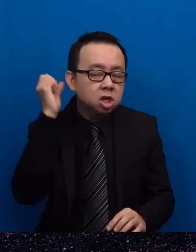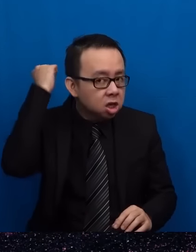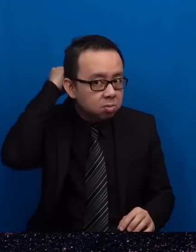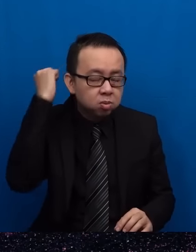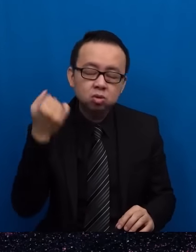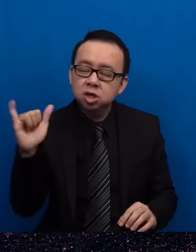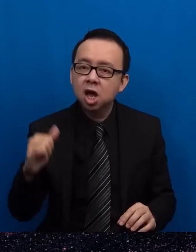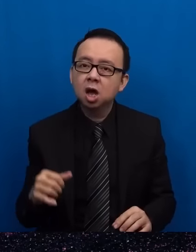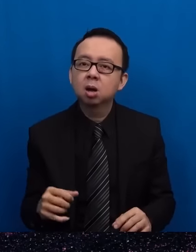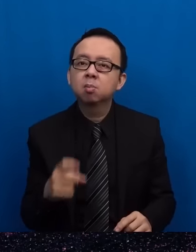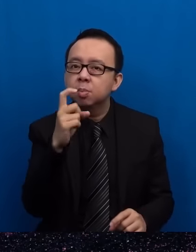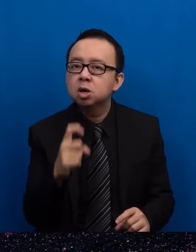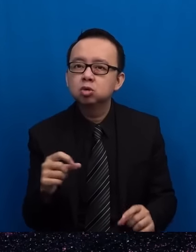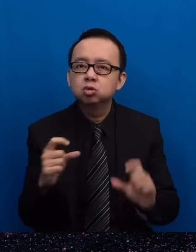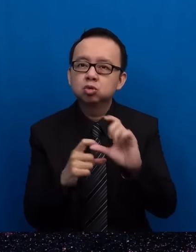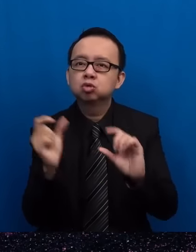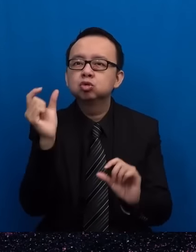supaya aku berlindung di sana.